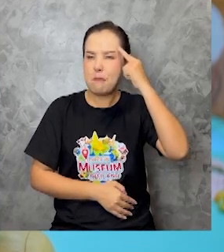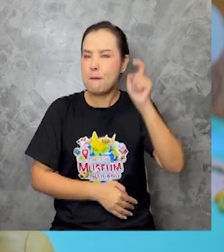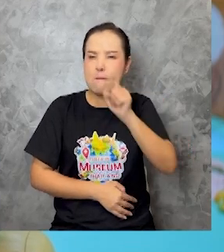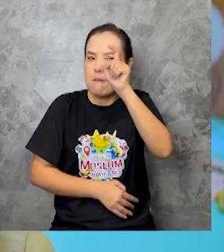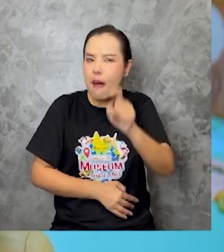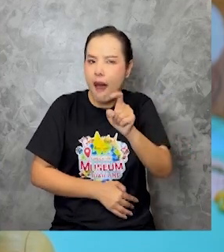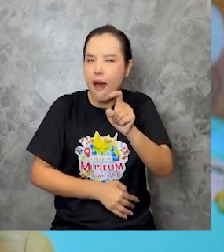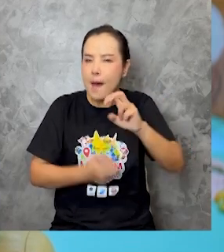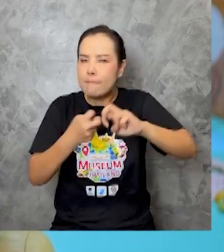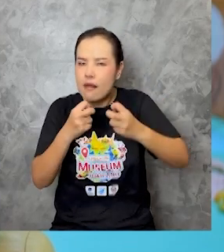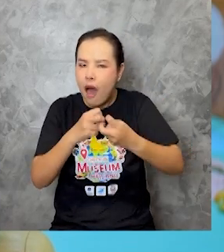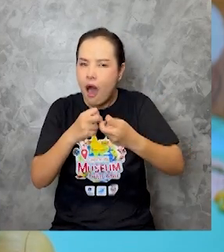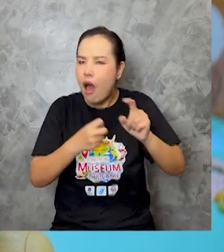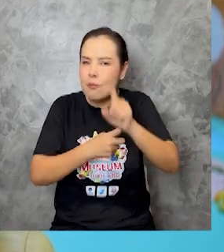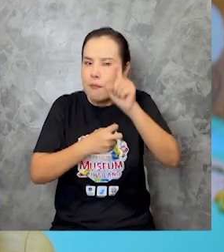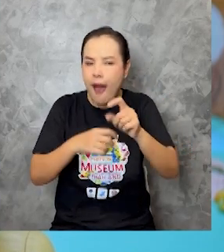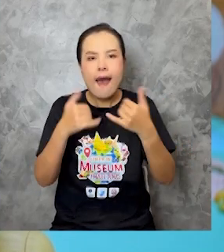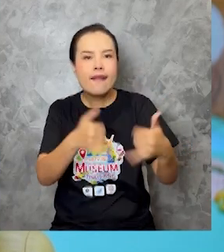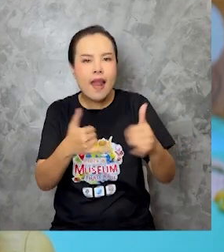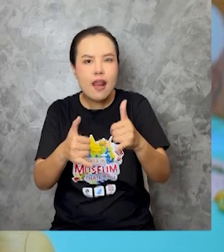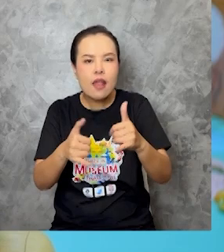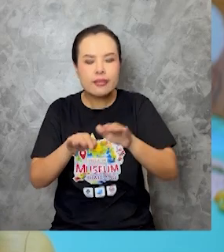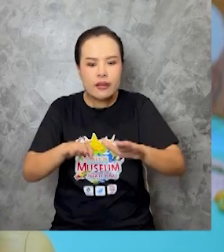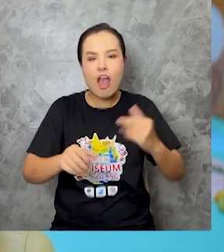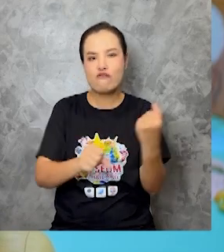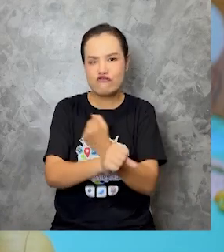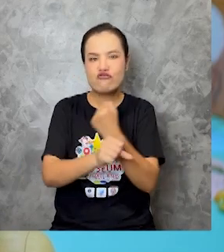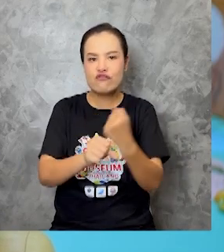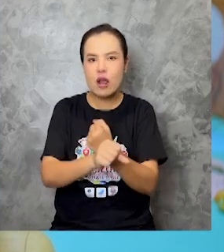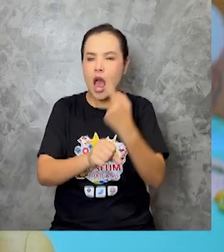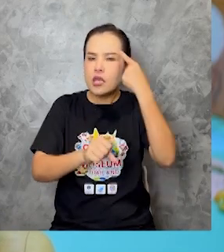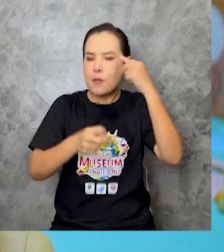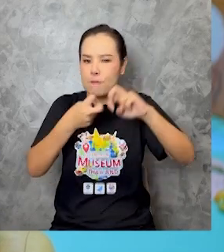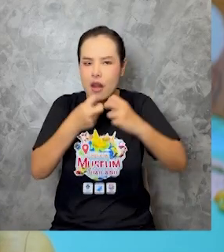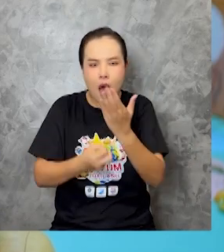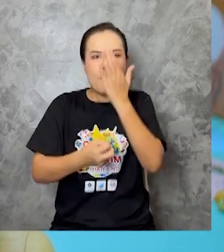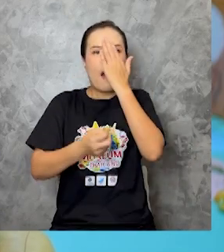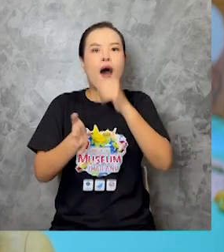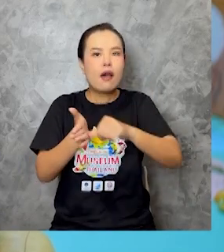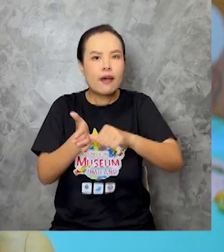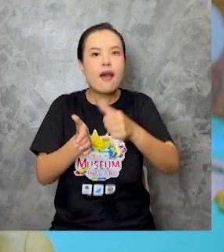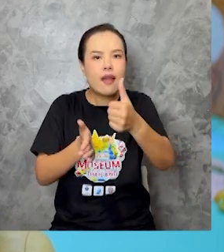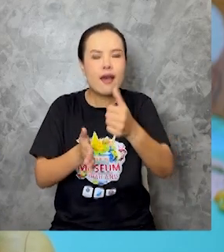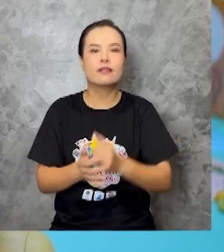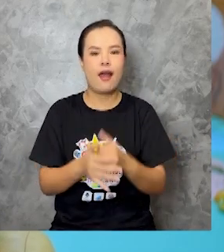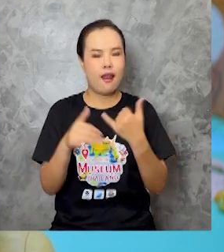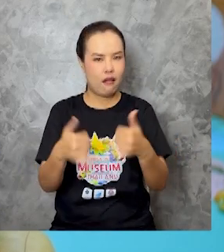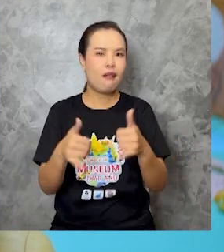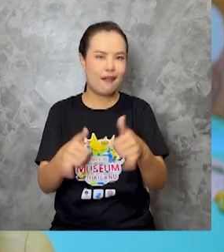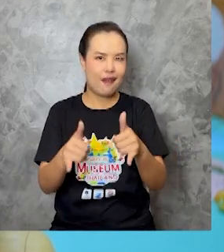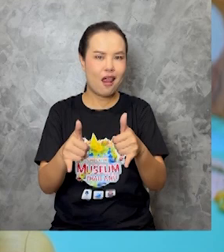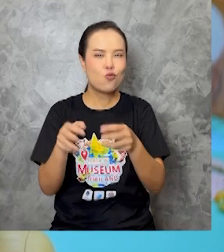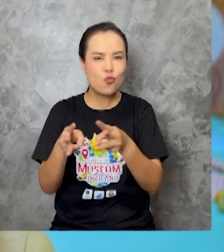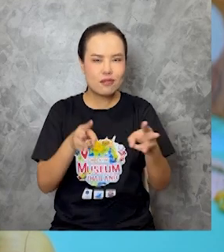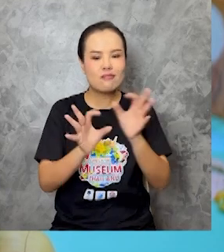หาระหว่างการเล่นนะคะเพื่อให้เด็กเนี่ยฝึกเรื่องของการแก้ไขปัญหา คะเพราะฉะนั้นเนี่ยการเล่นเนี่ยเป็